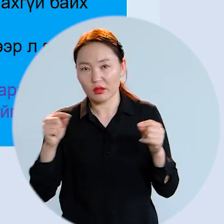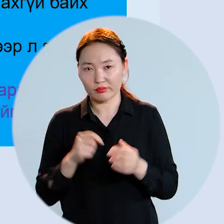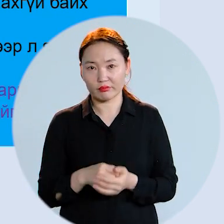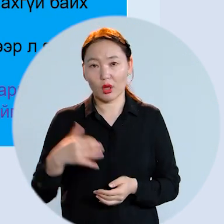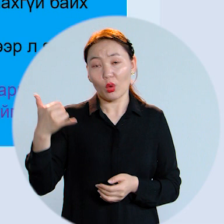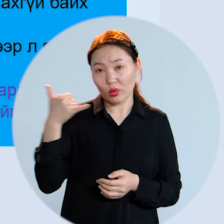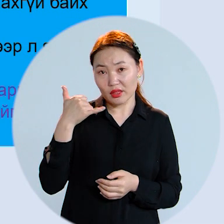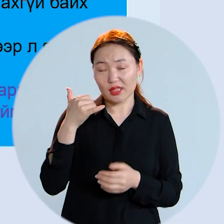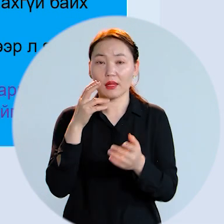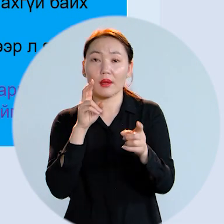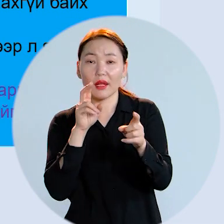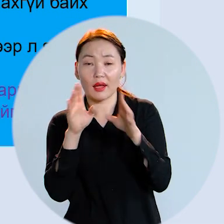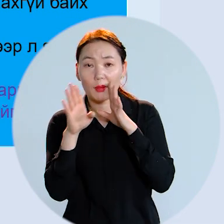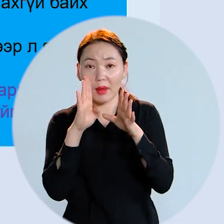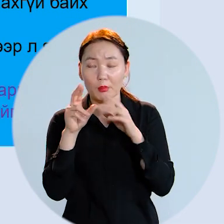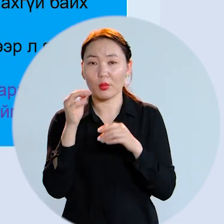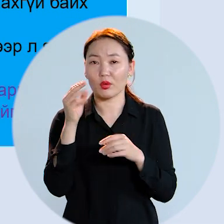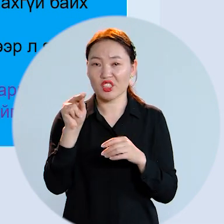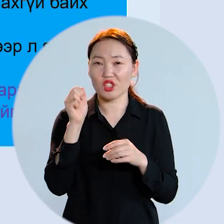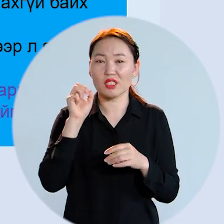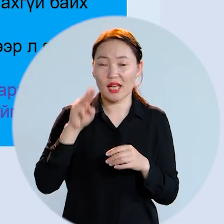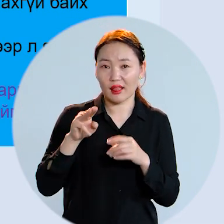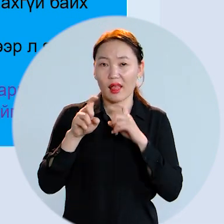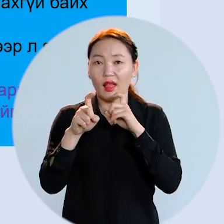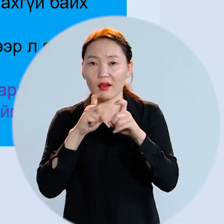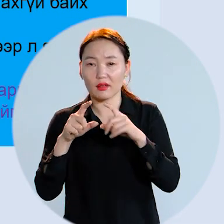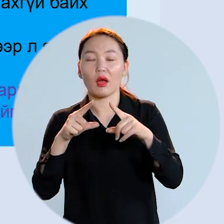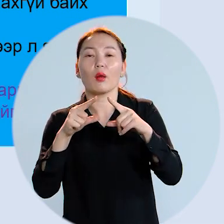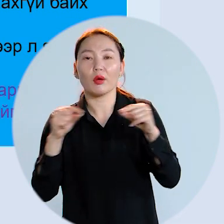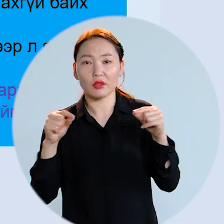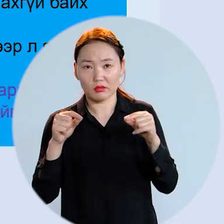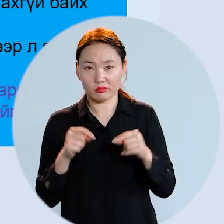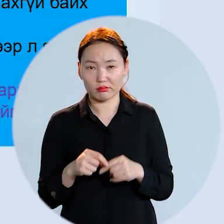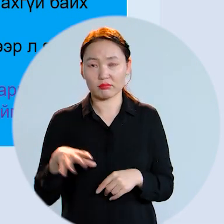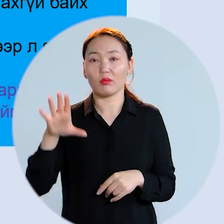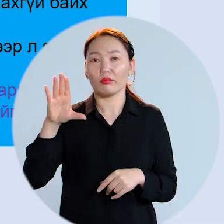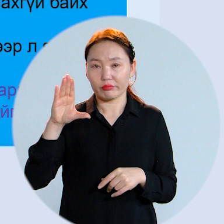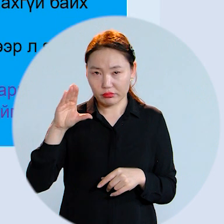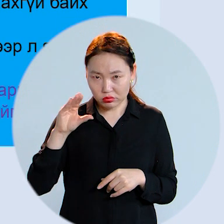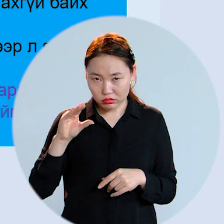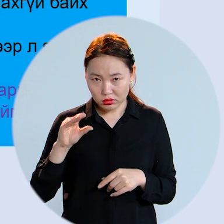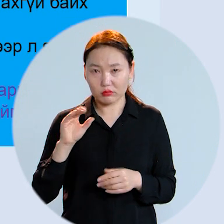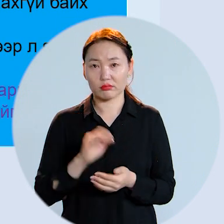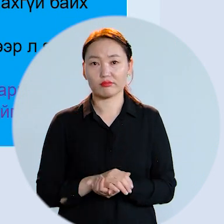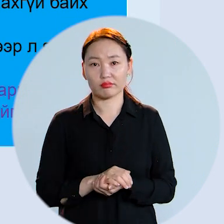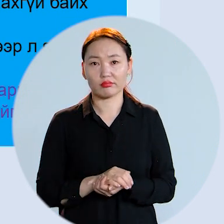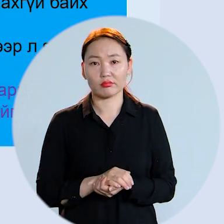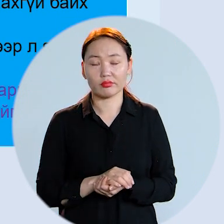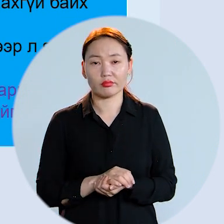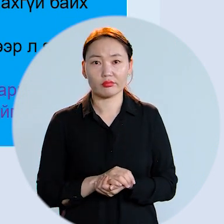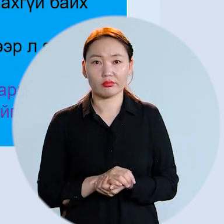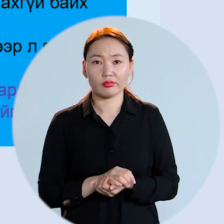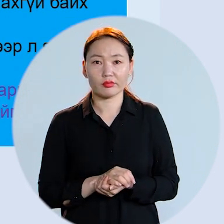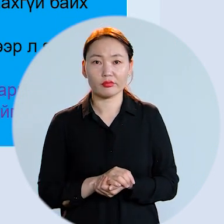уу? Харилцаа холбооны хэрэгслэр одоо харилцахаа бол аажмаар одоо багасгах болох. Ийм арга замууд байж болно.